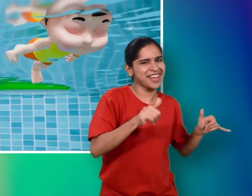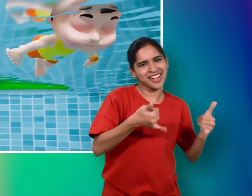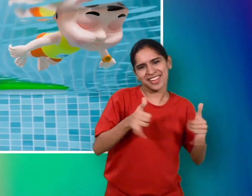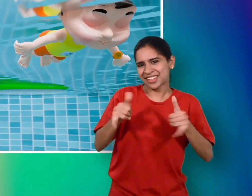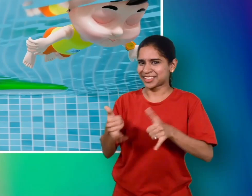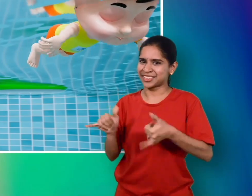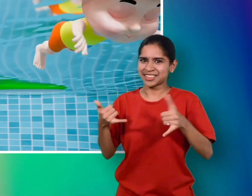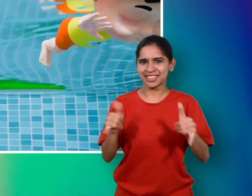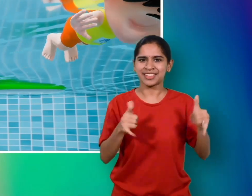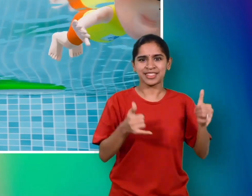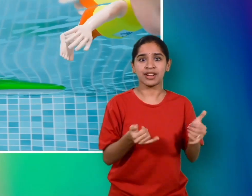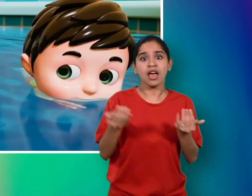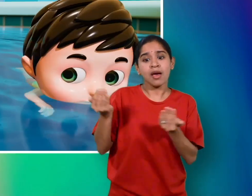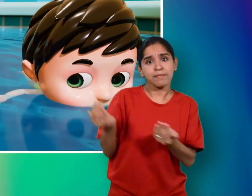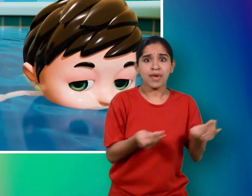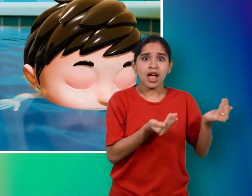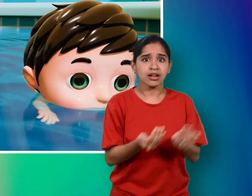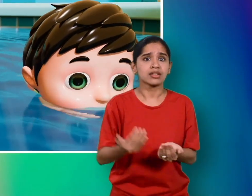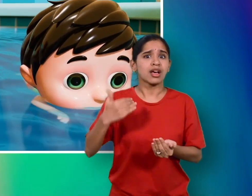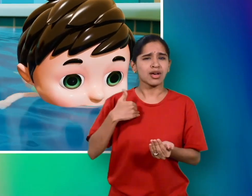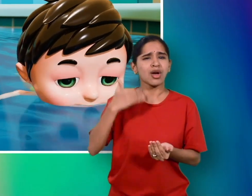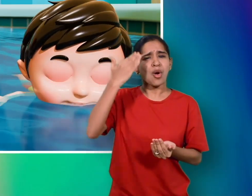बेबी के संग खेलने,